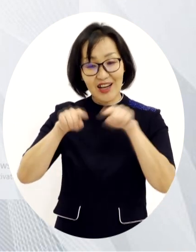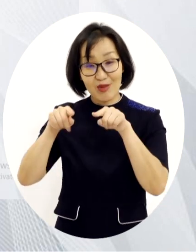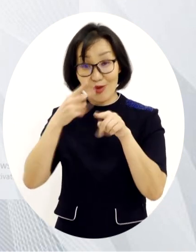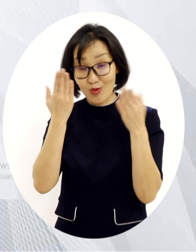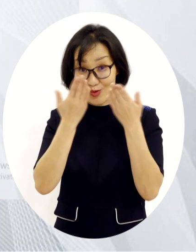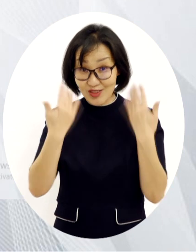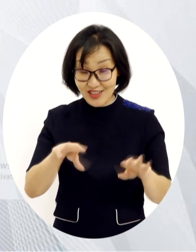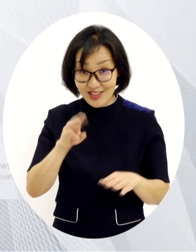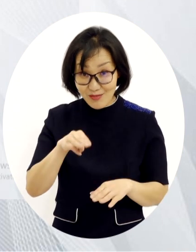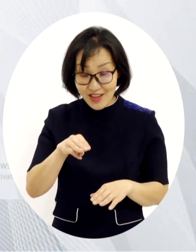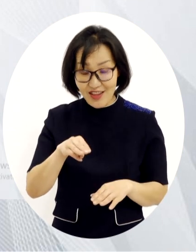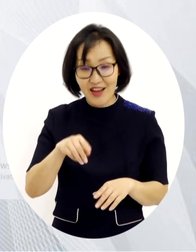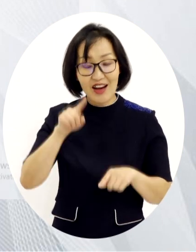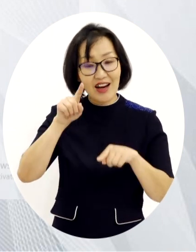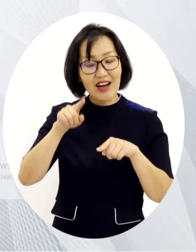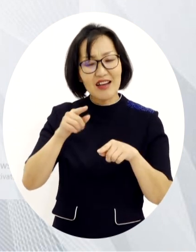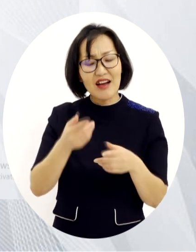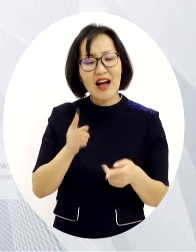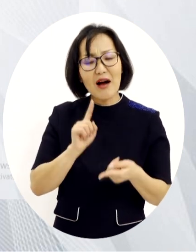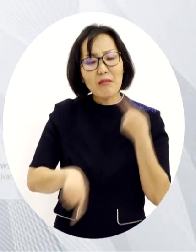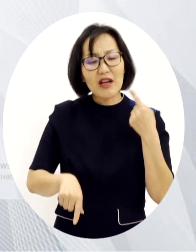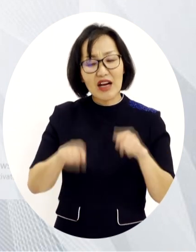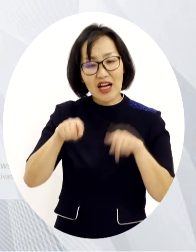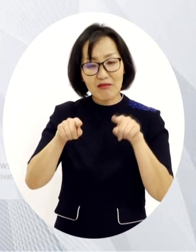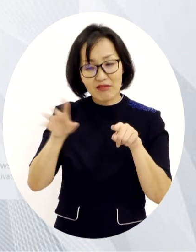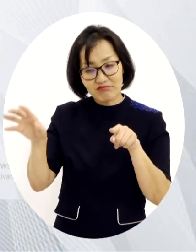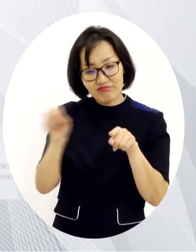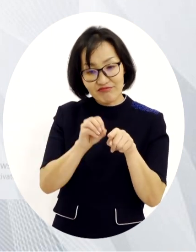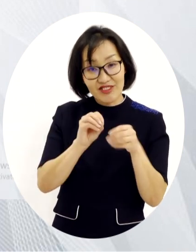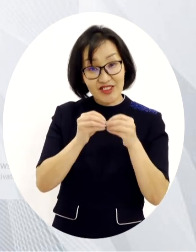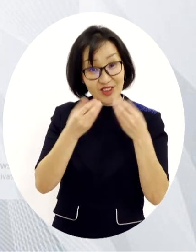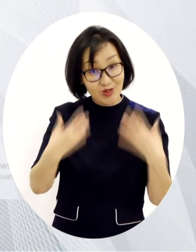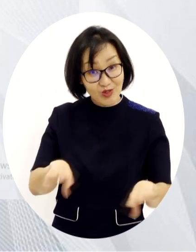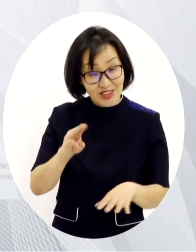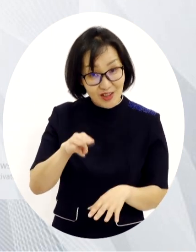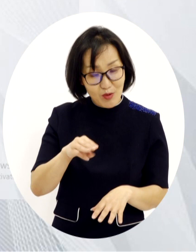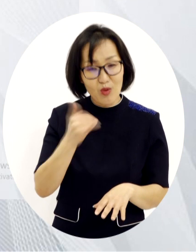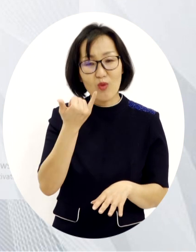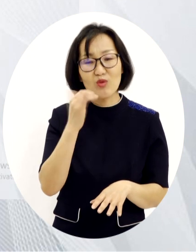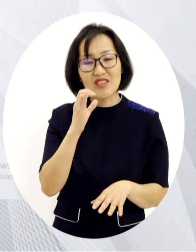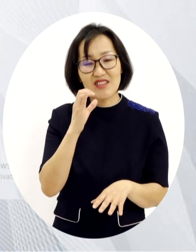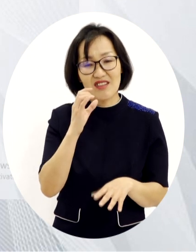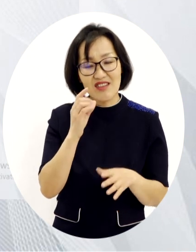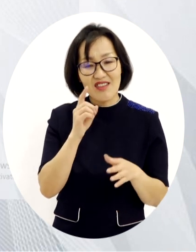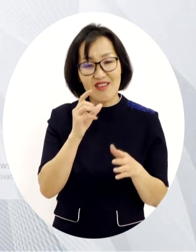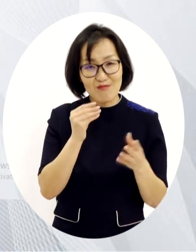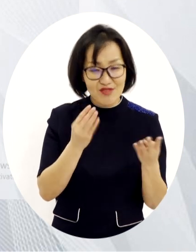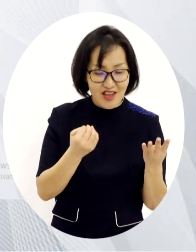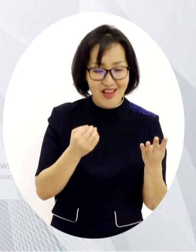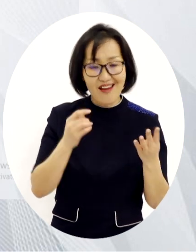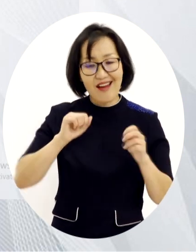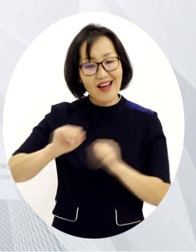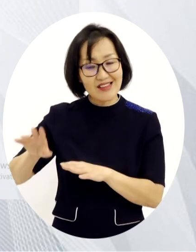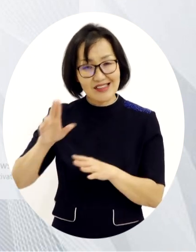уншсан. А мөн яасан? Хялбар графикийг дүрсэлсэн. Усны хэмжээ, хаягдлын